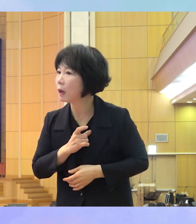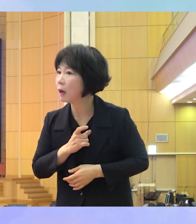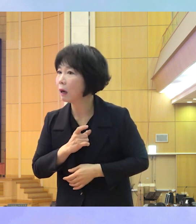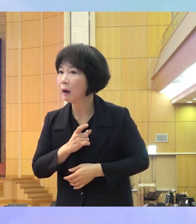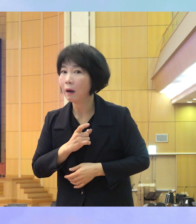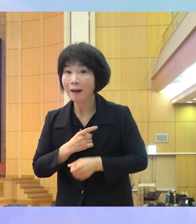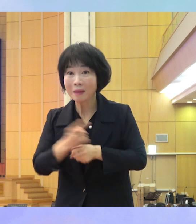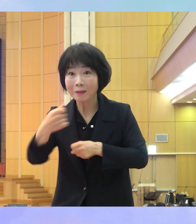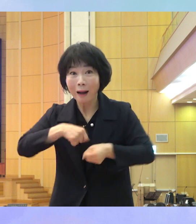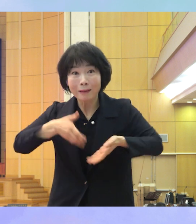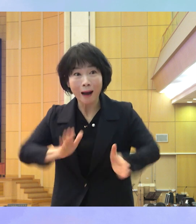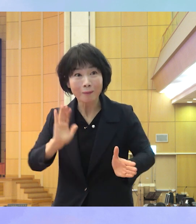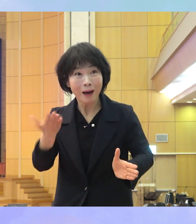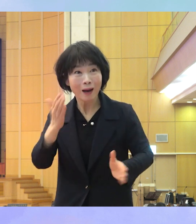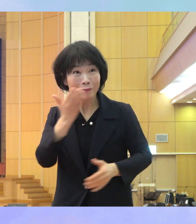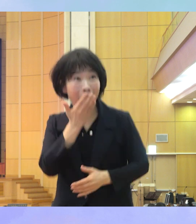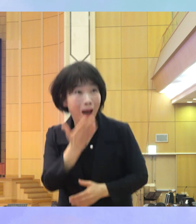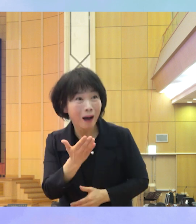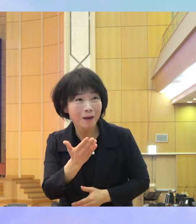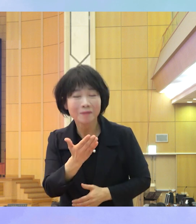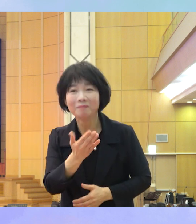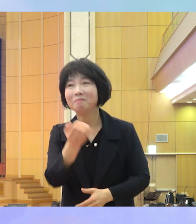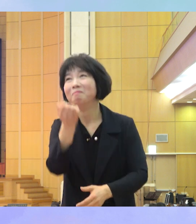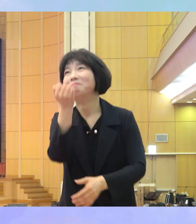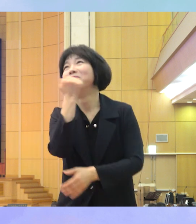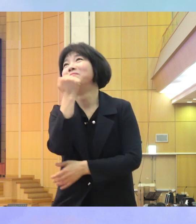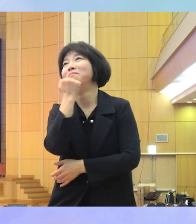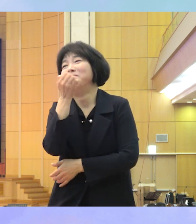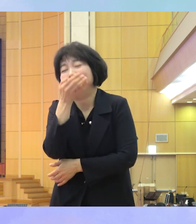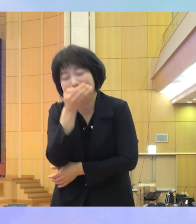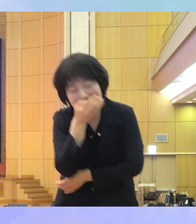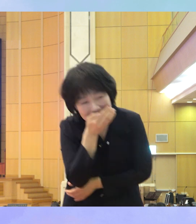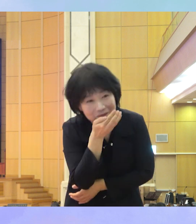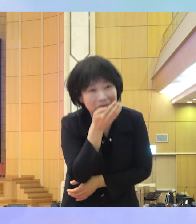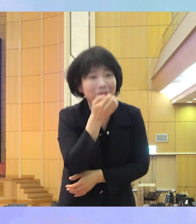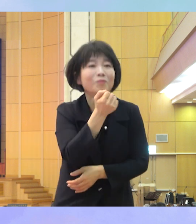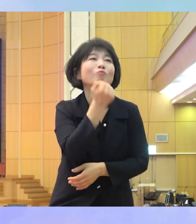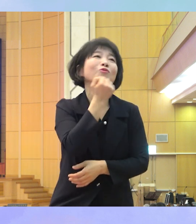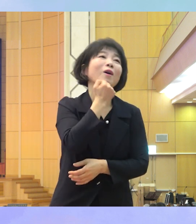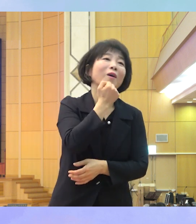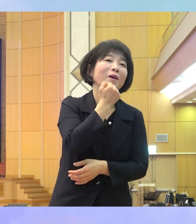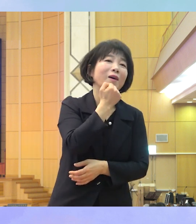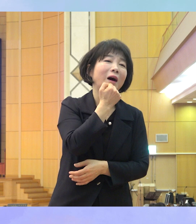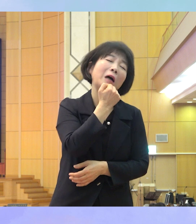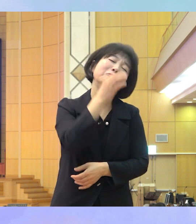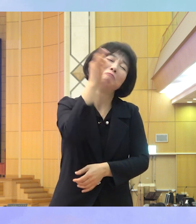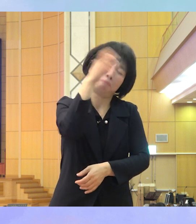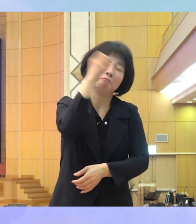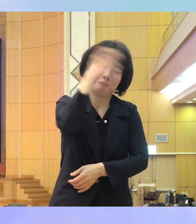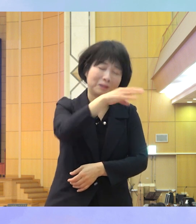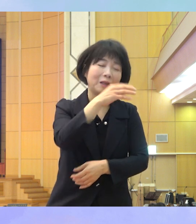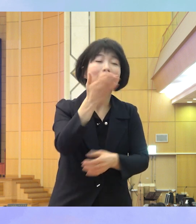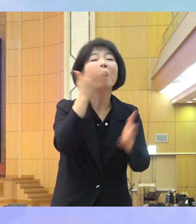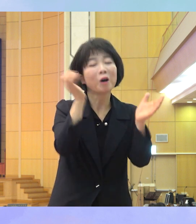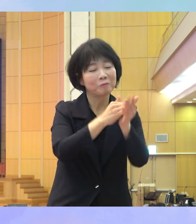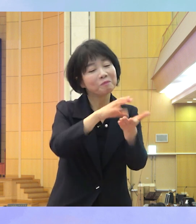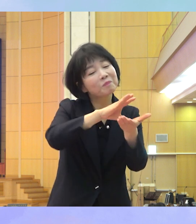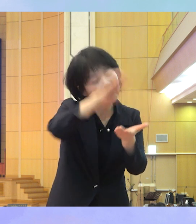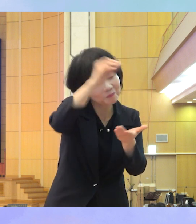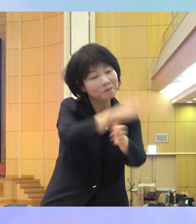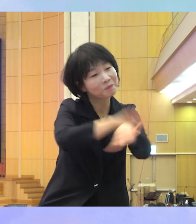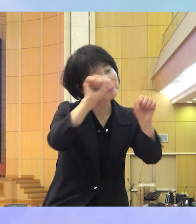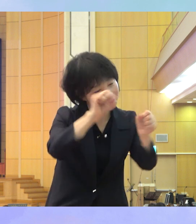막 웃었어요. 아니나 다를까 내년 이맘때 소위